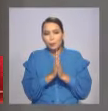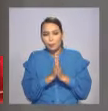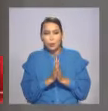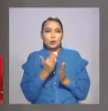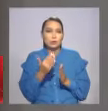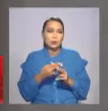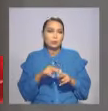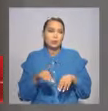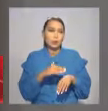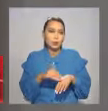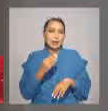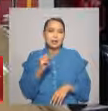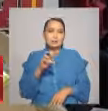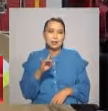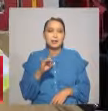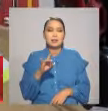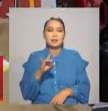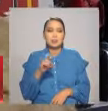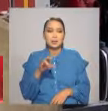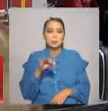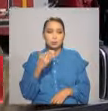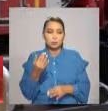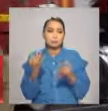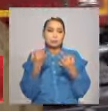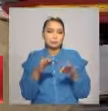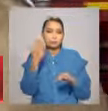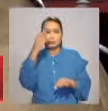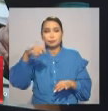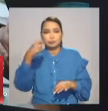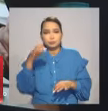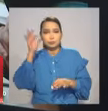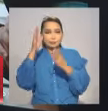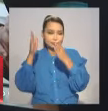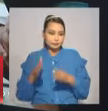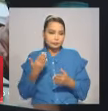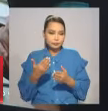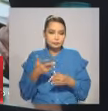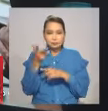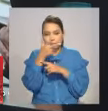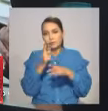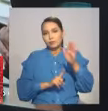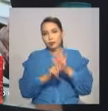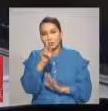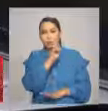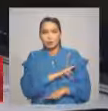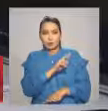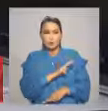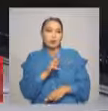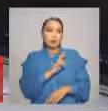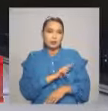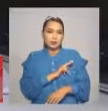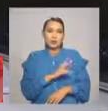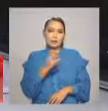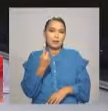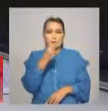как супруга Аскара Забикулина дала добро на экранизацию по биографии мужа, съемочная группа приступила к работе. Работали не